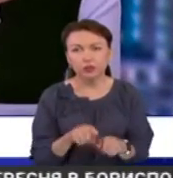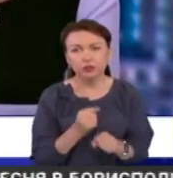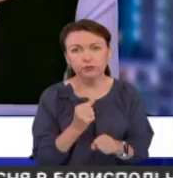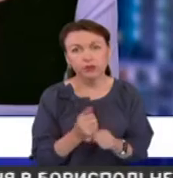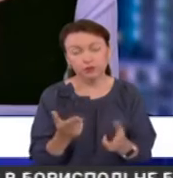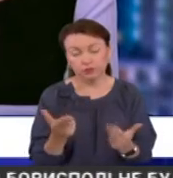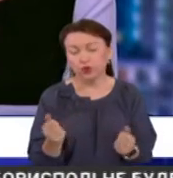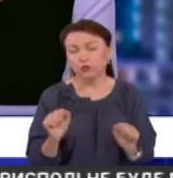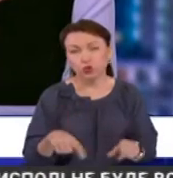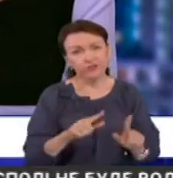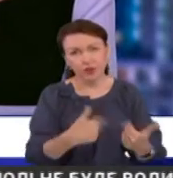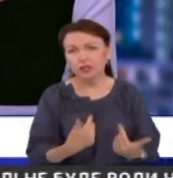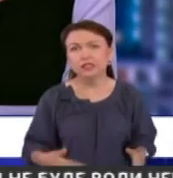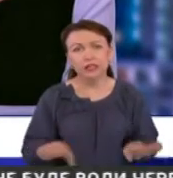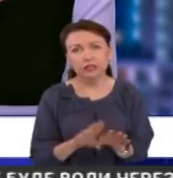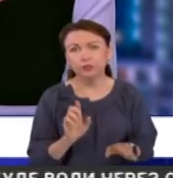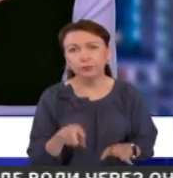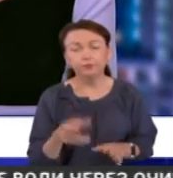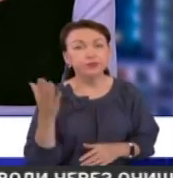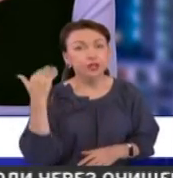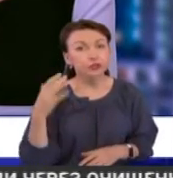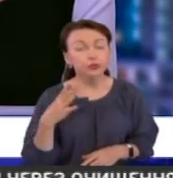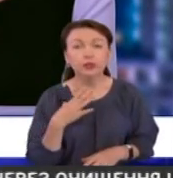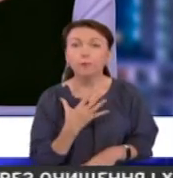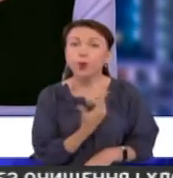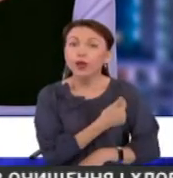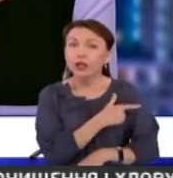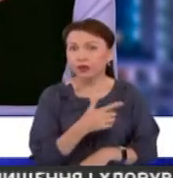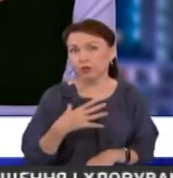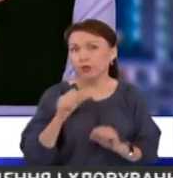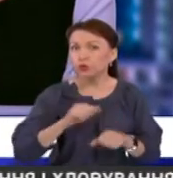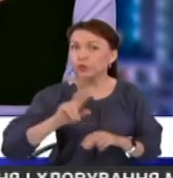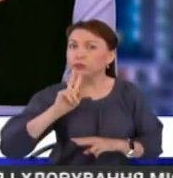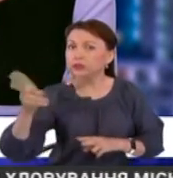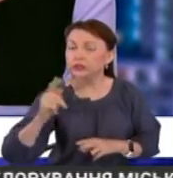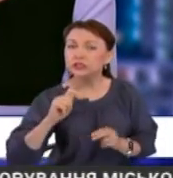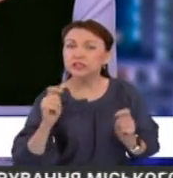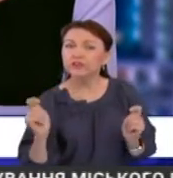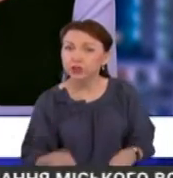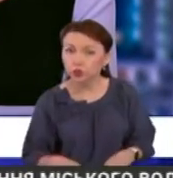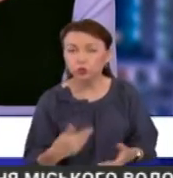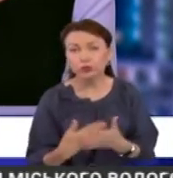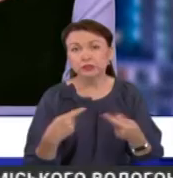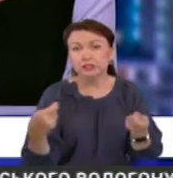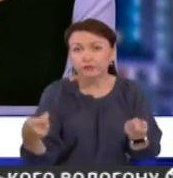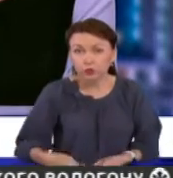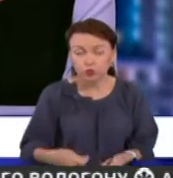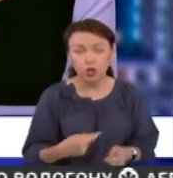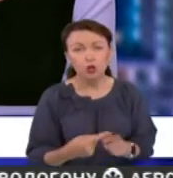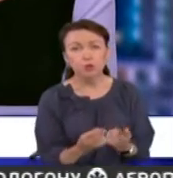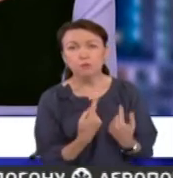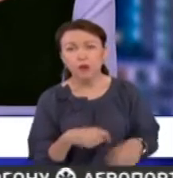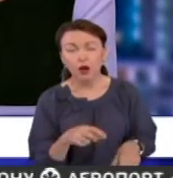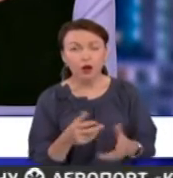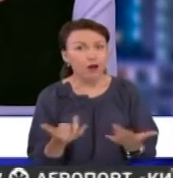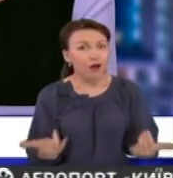закрити лікарняний. Але раніше, коли була поліклініка, можна було поскаржити завідувачому поліклінікою, принаймні, що лікар там вимагає якісь додаткові документи.